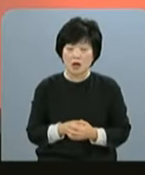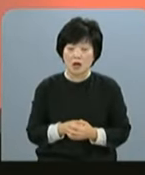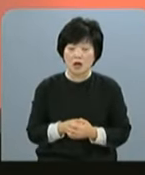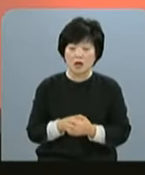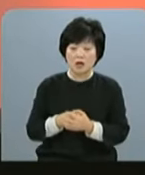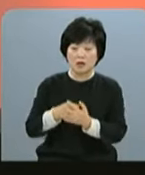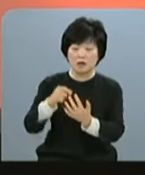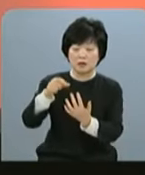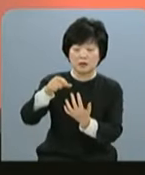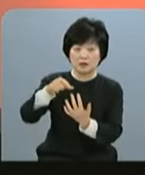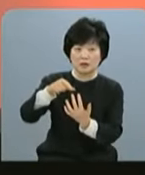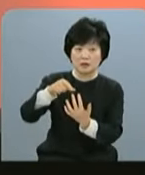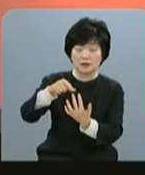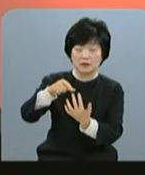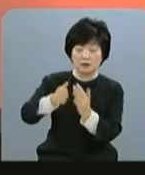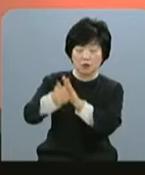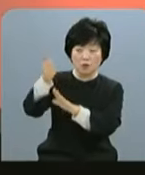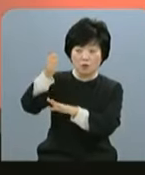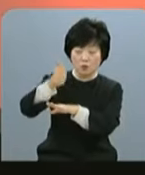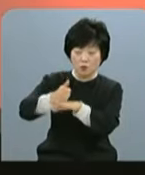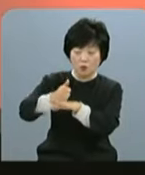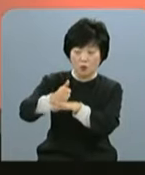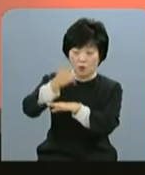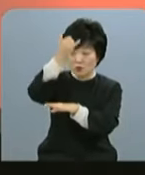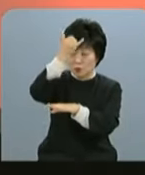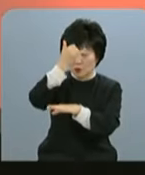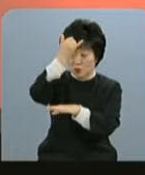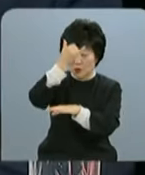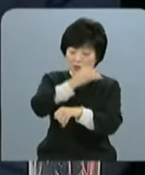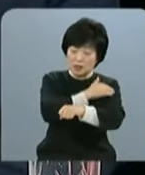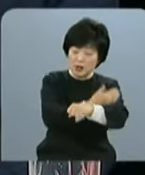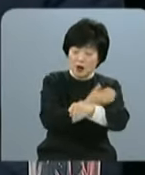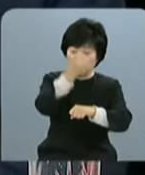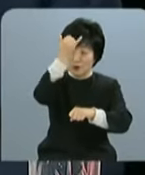선공후사하는 그 도덕성 중에서는 어느 게 중요합니까?